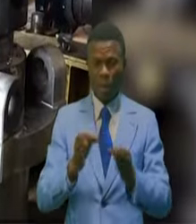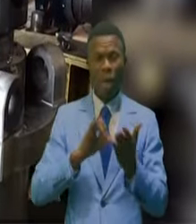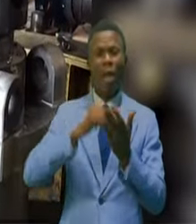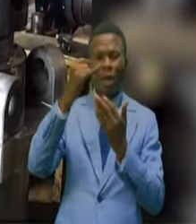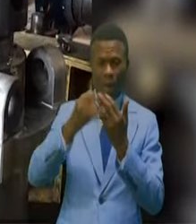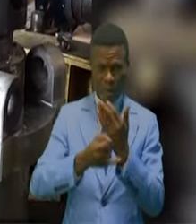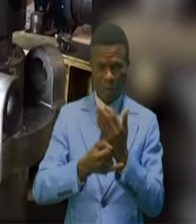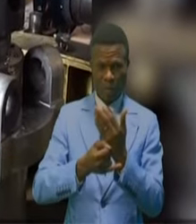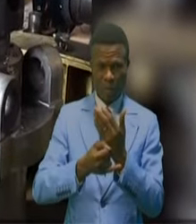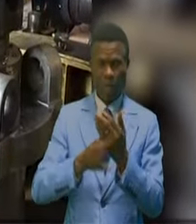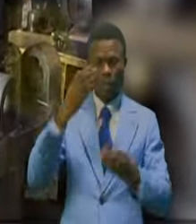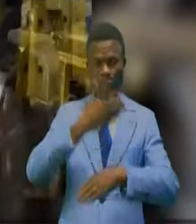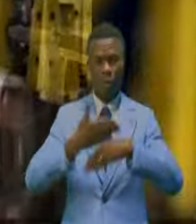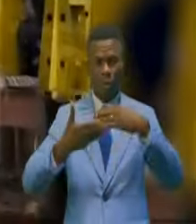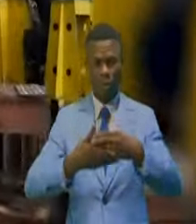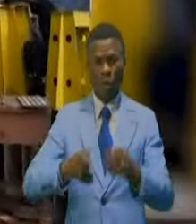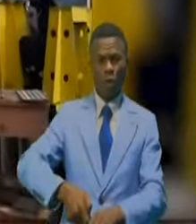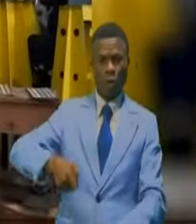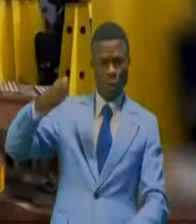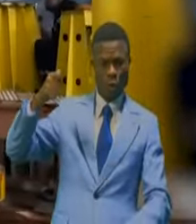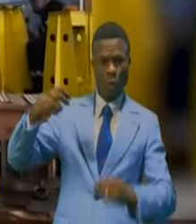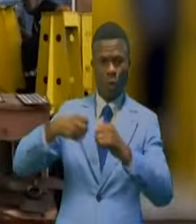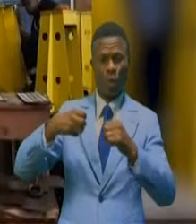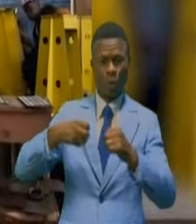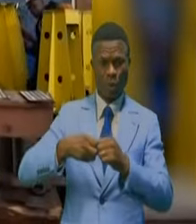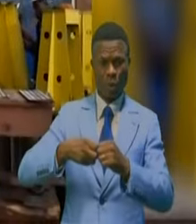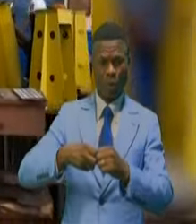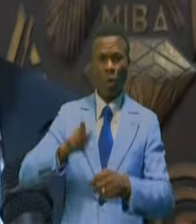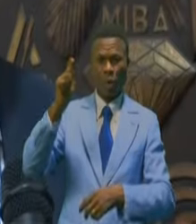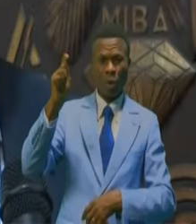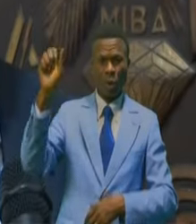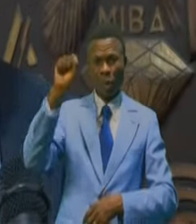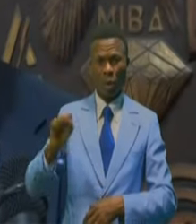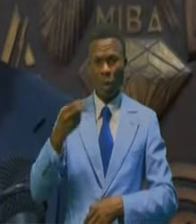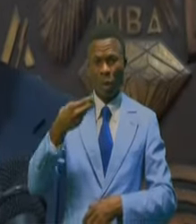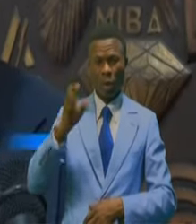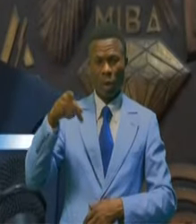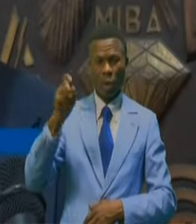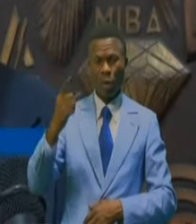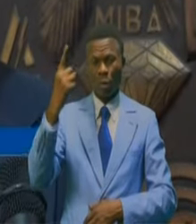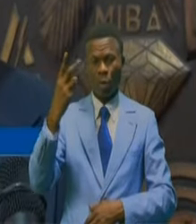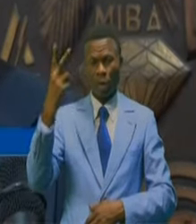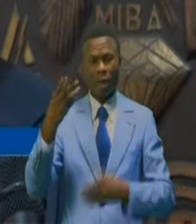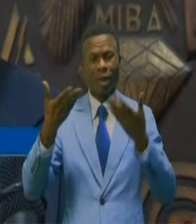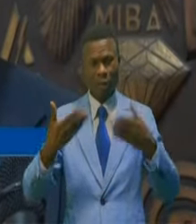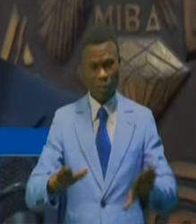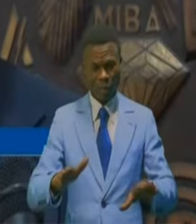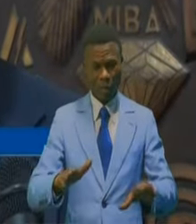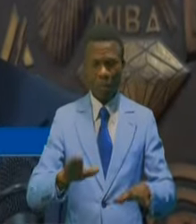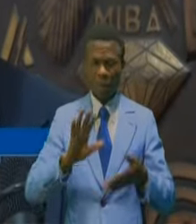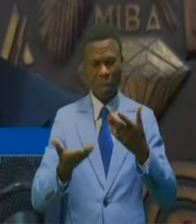projet de la construction de la centrale hydroélectrique de la Tchopo et Tchopo 2 est bouclé. Il y a à peu